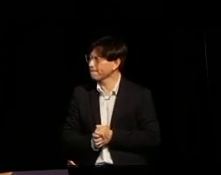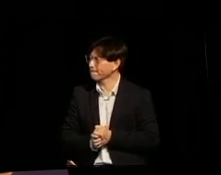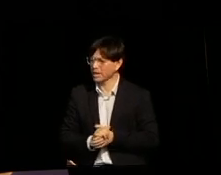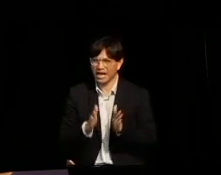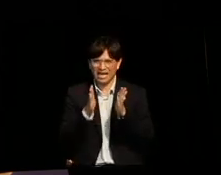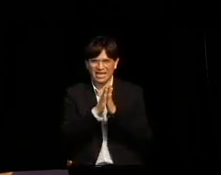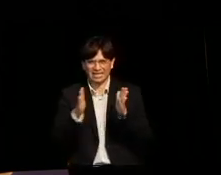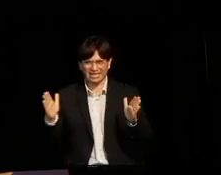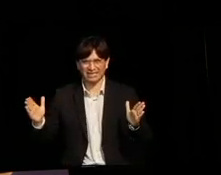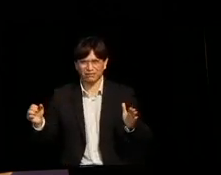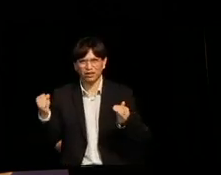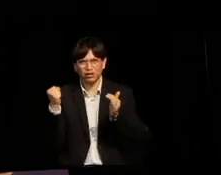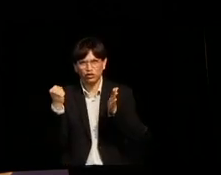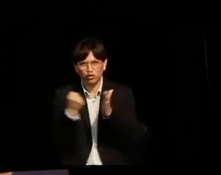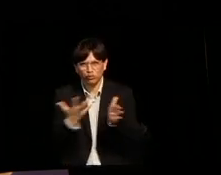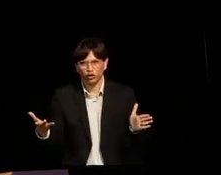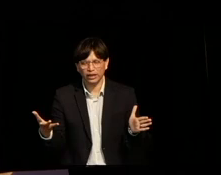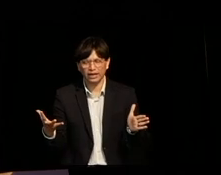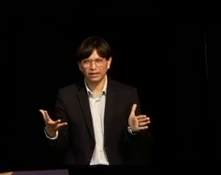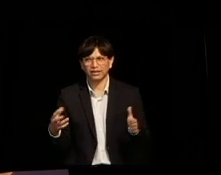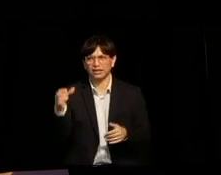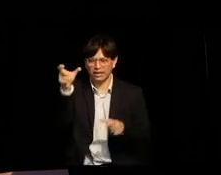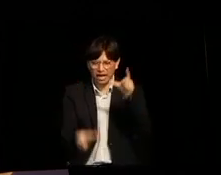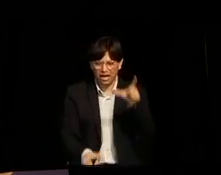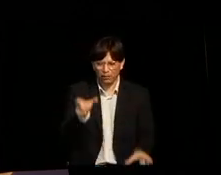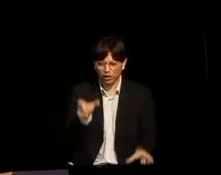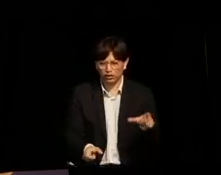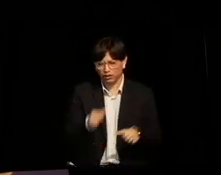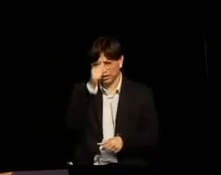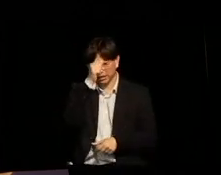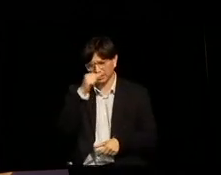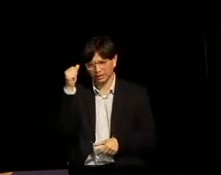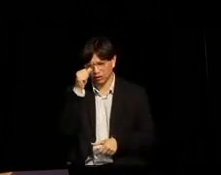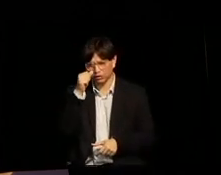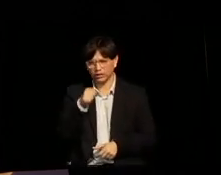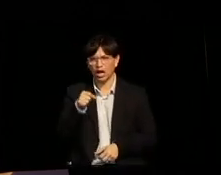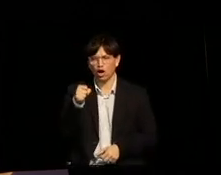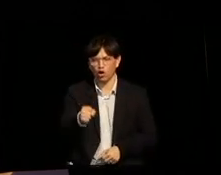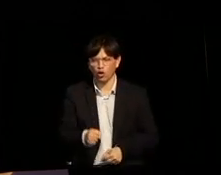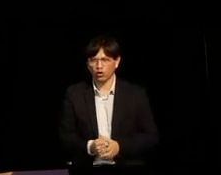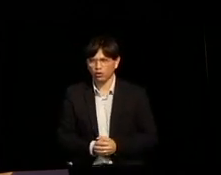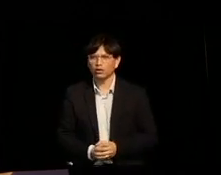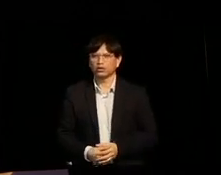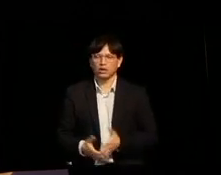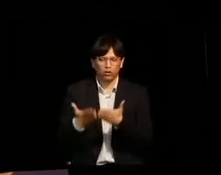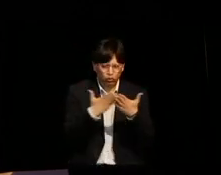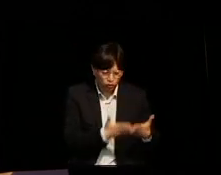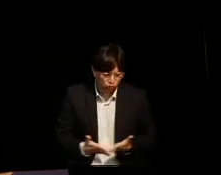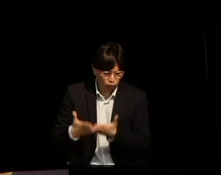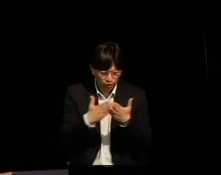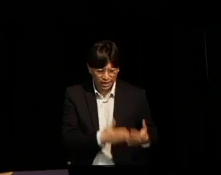dai catechisti quindi capite che è determinante che i catechisti siano decisi a formarsi su questo e